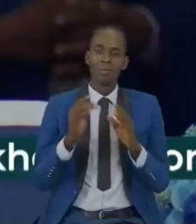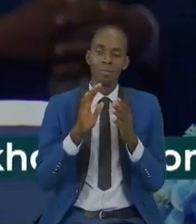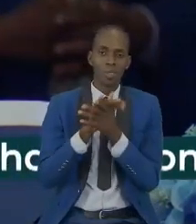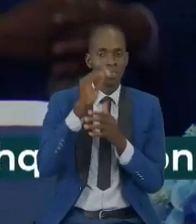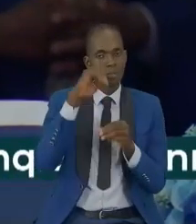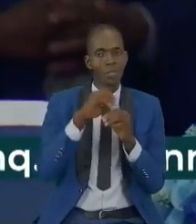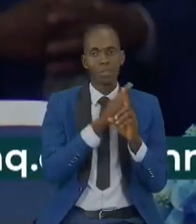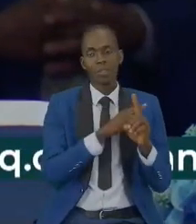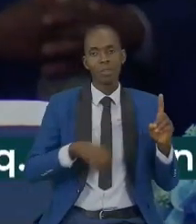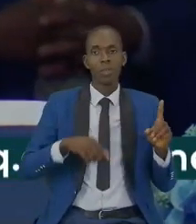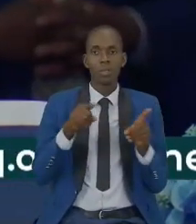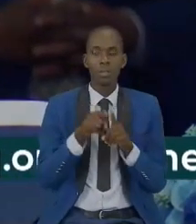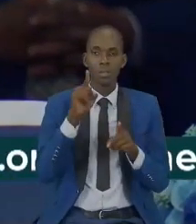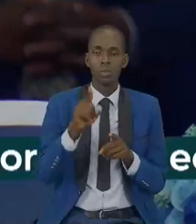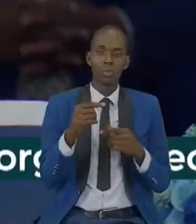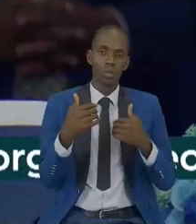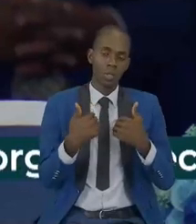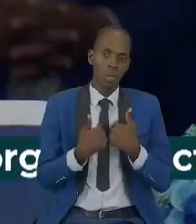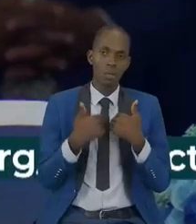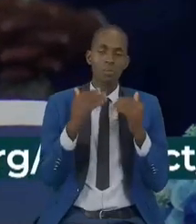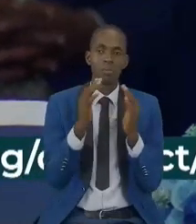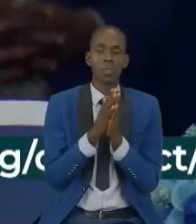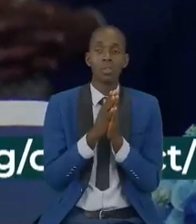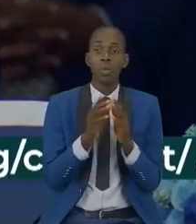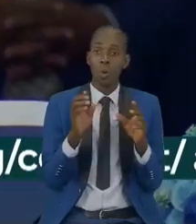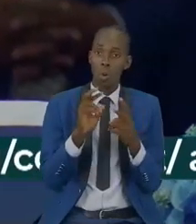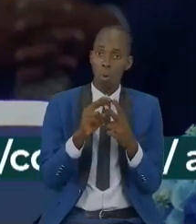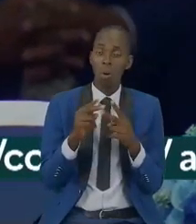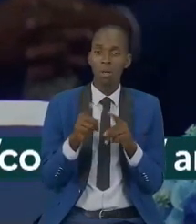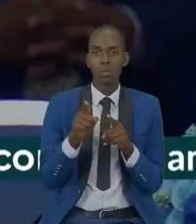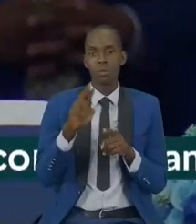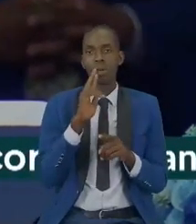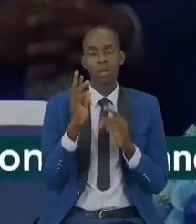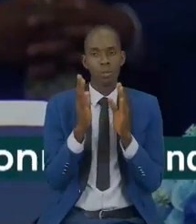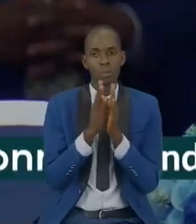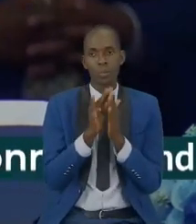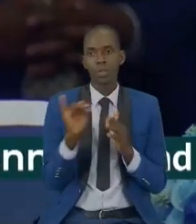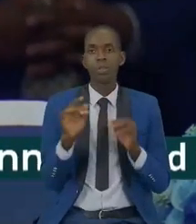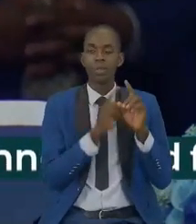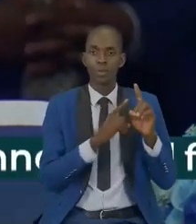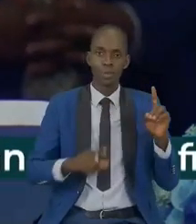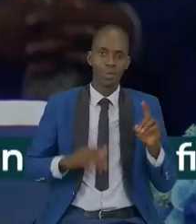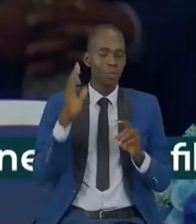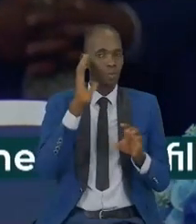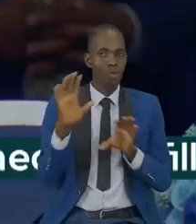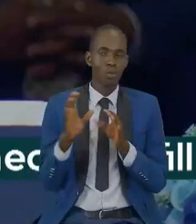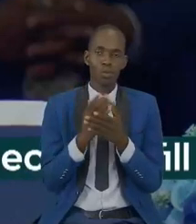les gens. Et dès que l'homme de Dieu aura fini de prier,